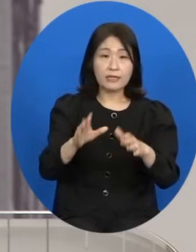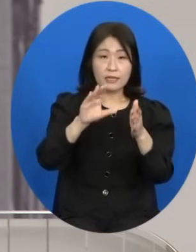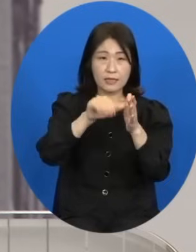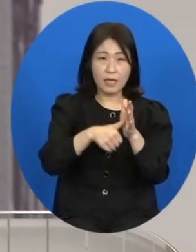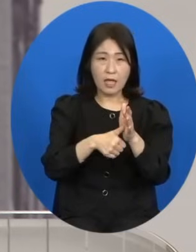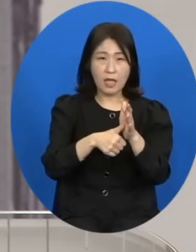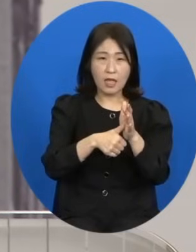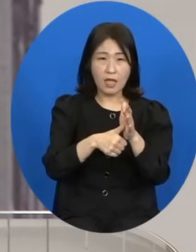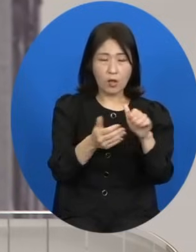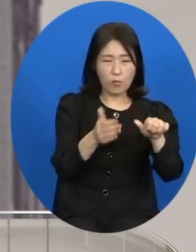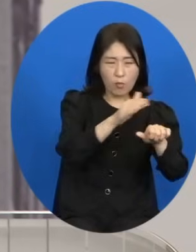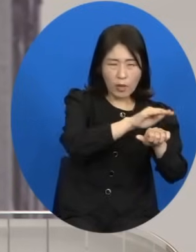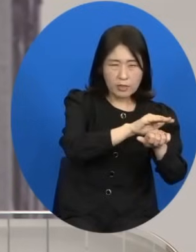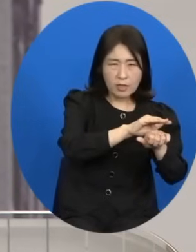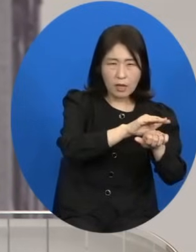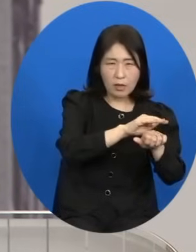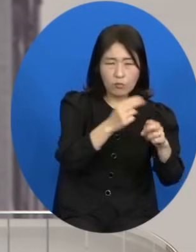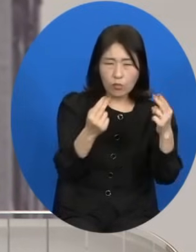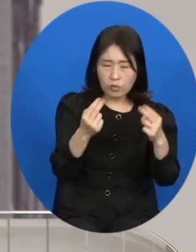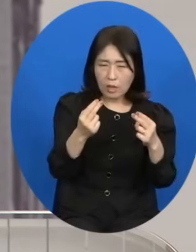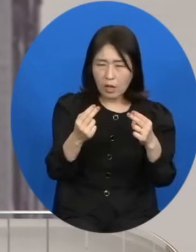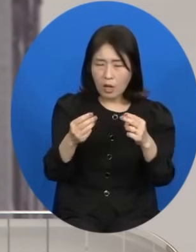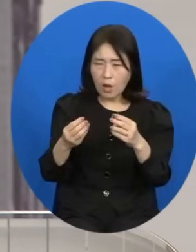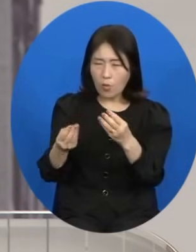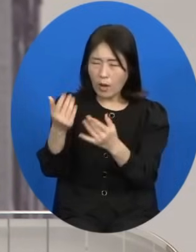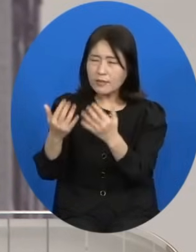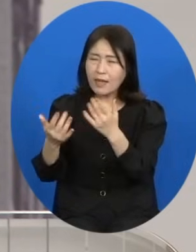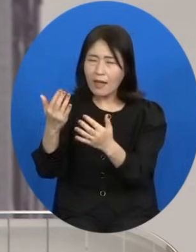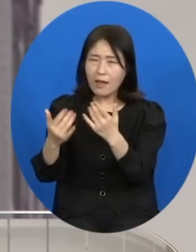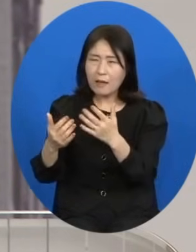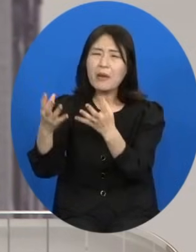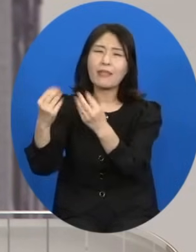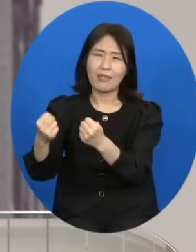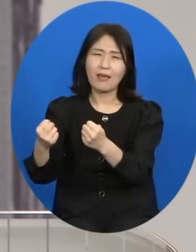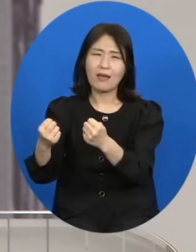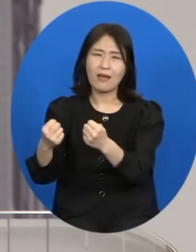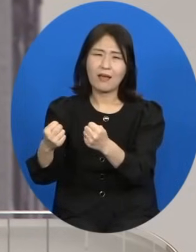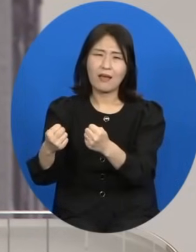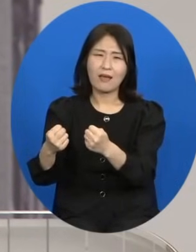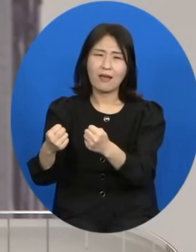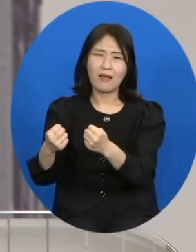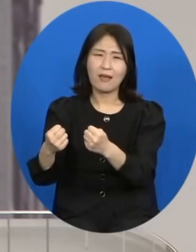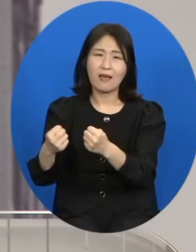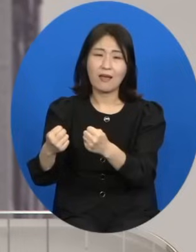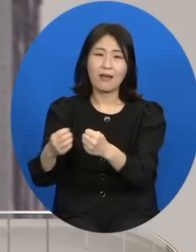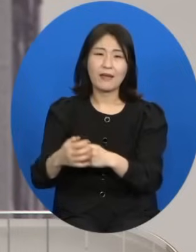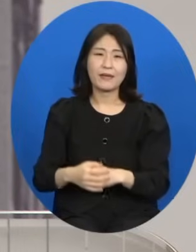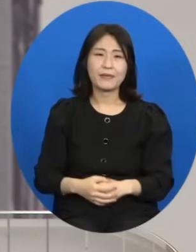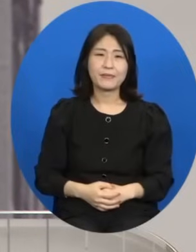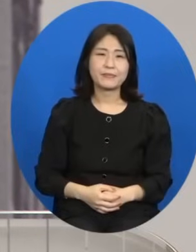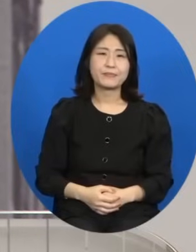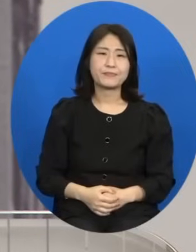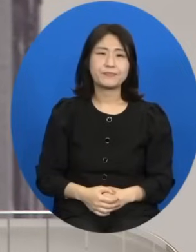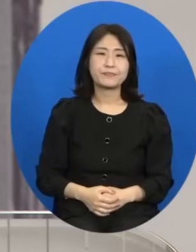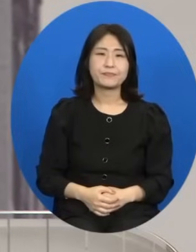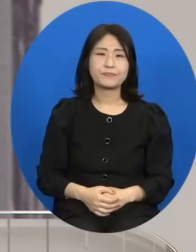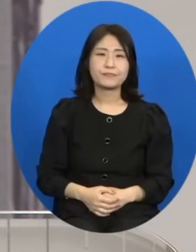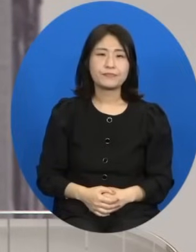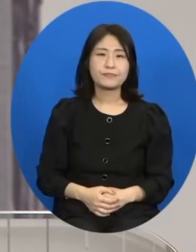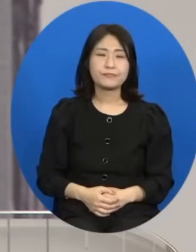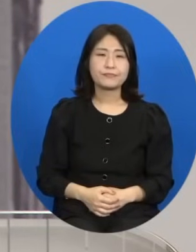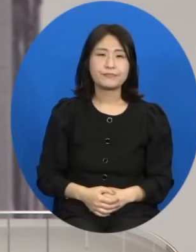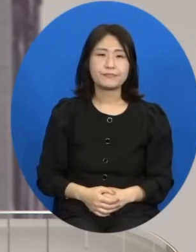합니다 아 우리 부모님 화장해 드리면 나중에 어떻게 부활하실 혹시 이런 생각하신 분 계십니까 여러분 그게